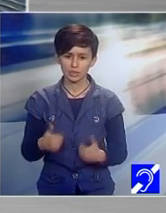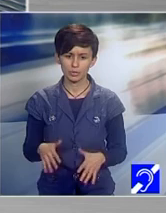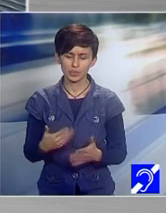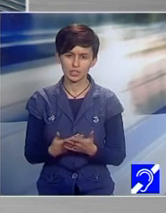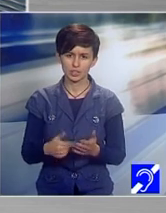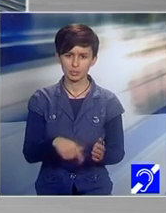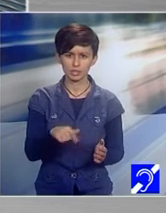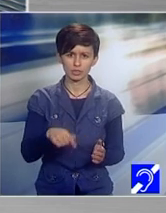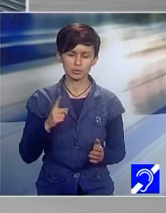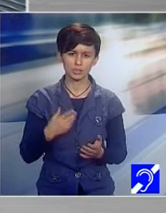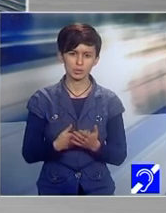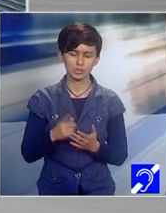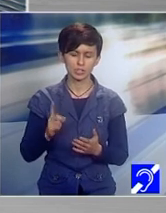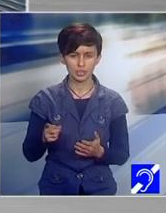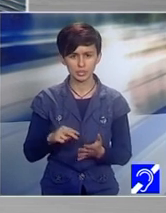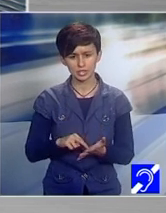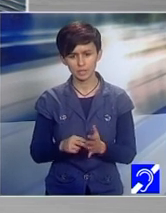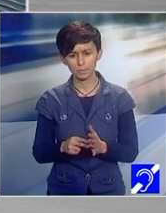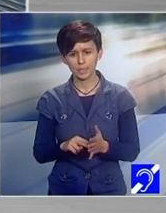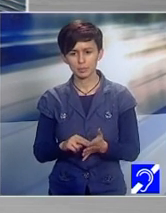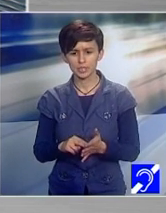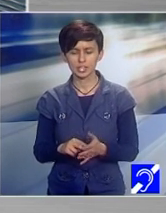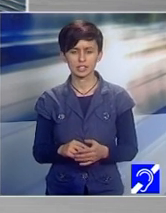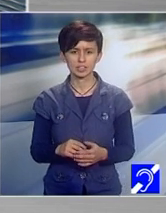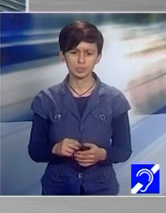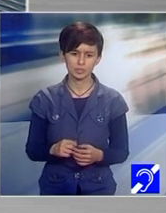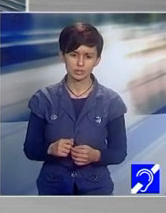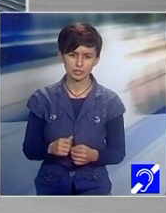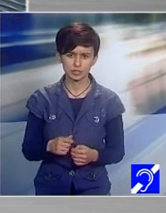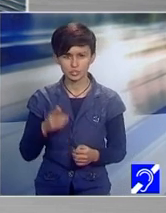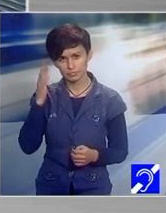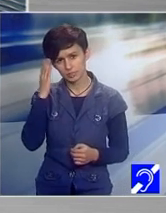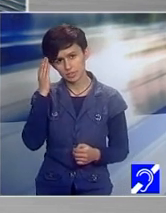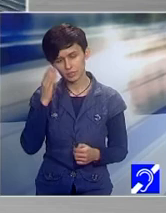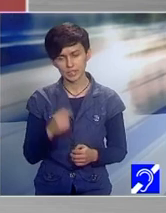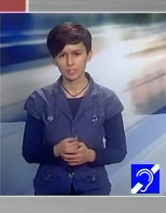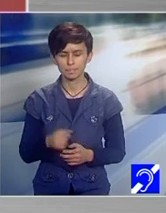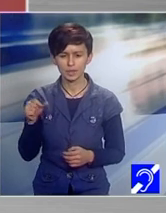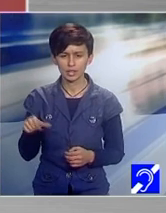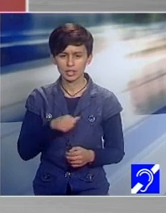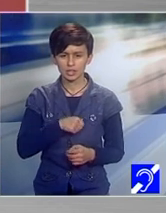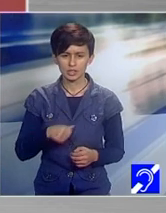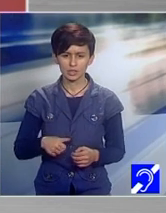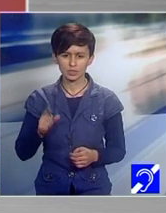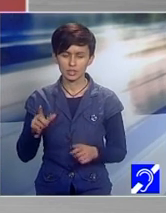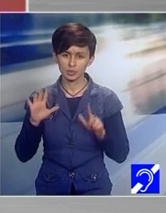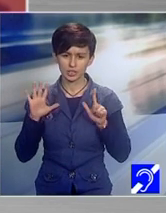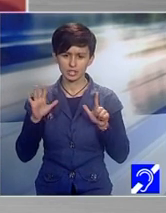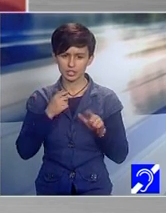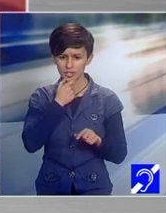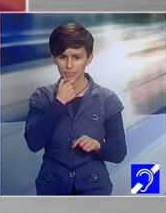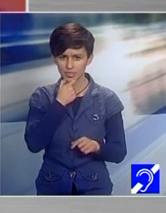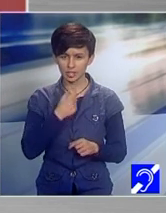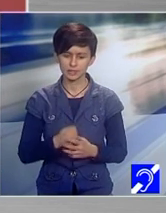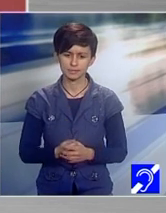trebuie să aducem alții și ne trebuie un an de zile ca să învățăm. Iar la chirurgi nu mai spun, că trebuie 7 ani ca învăța și... să fie bun profesioniști.